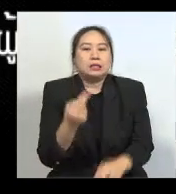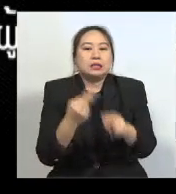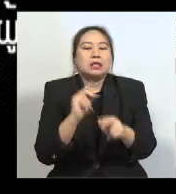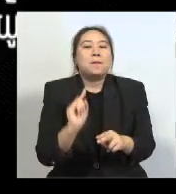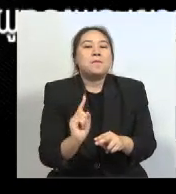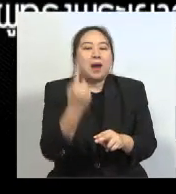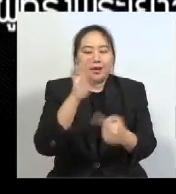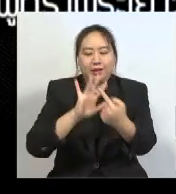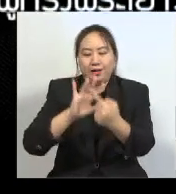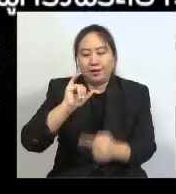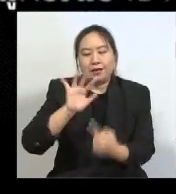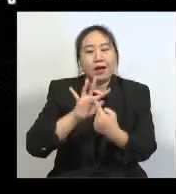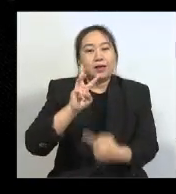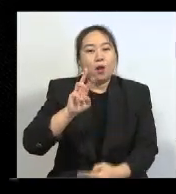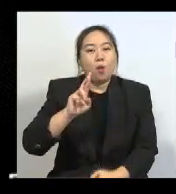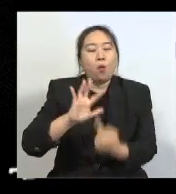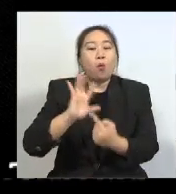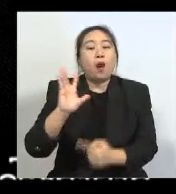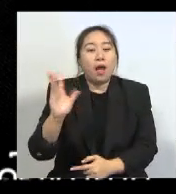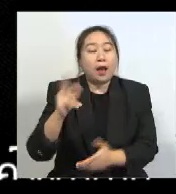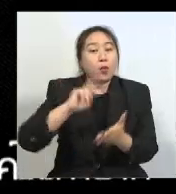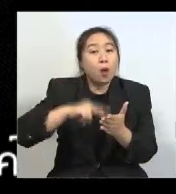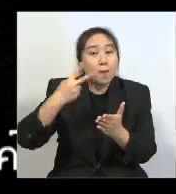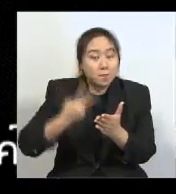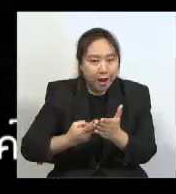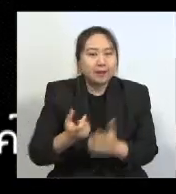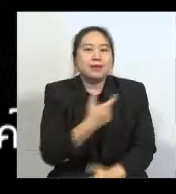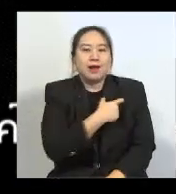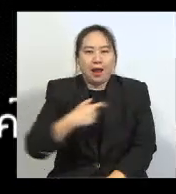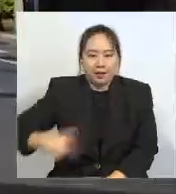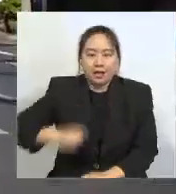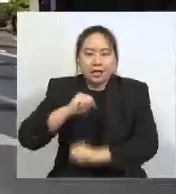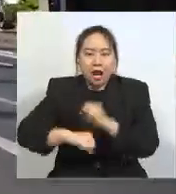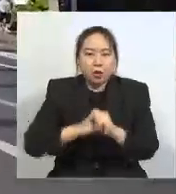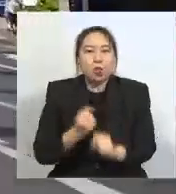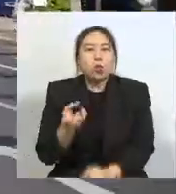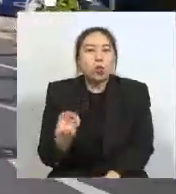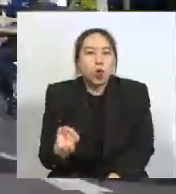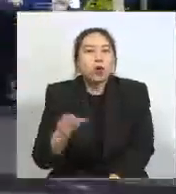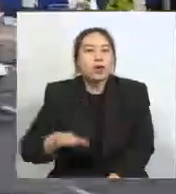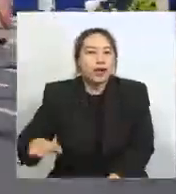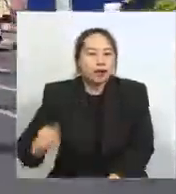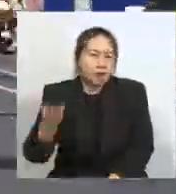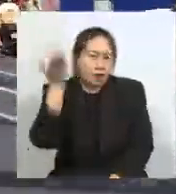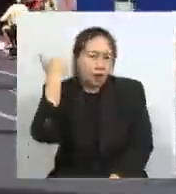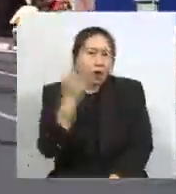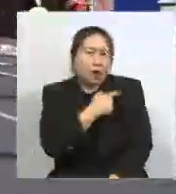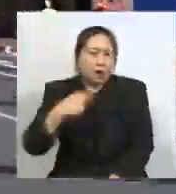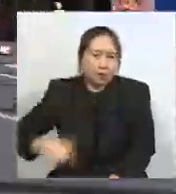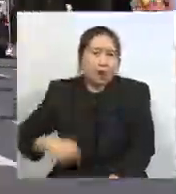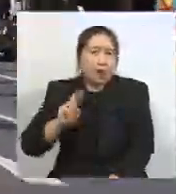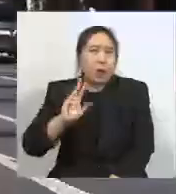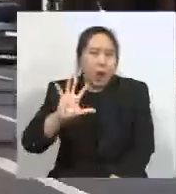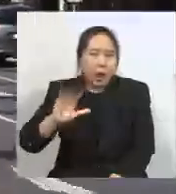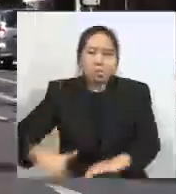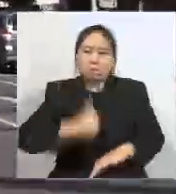าถนนเยาวราชซึ่งหมายความว่าพระราชาผู้ทรงพระเยาว์เนื่องด้วยรัชกาลที่5ขึ้นครองราชเมื่อพระชน